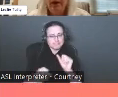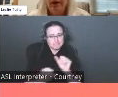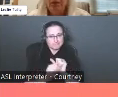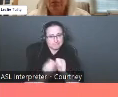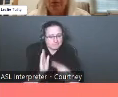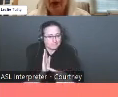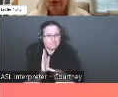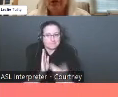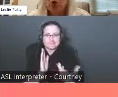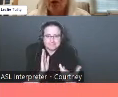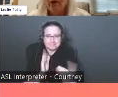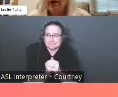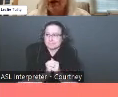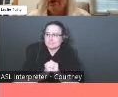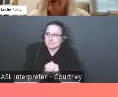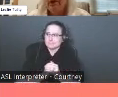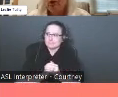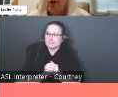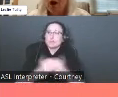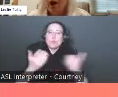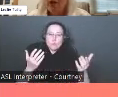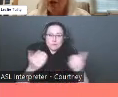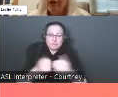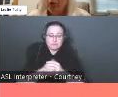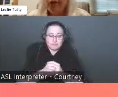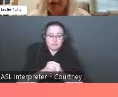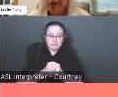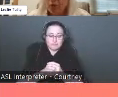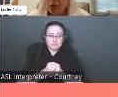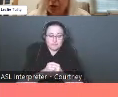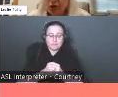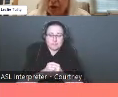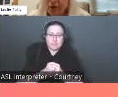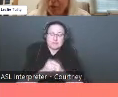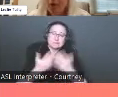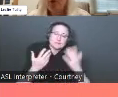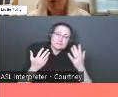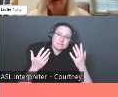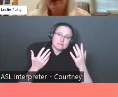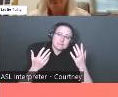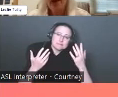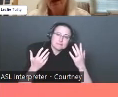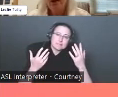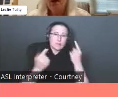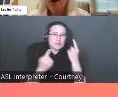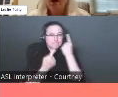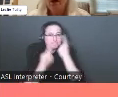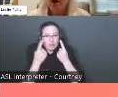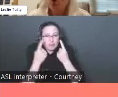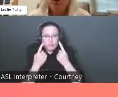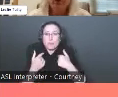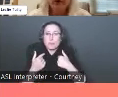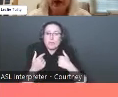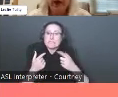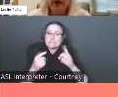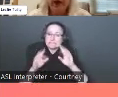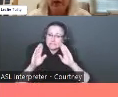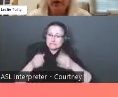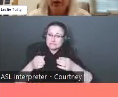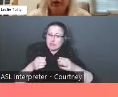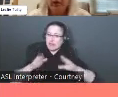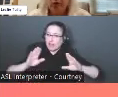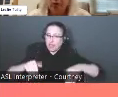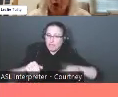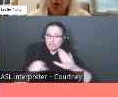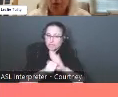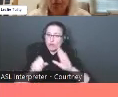faisaient pas l'objet d'un rapport de manière complète. Donc, essentiellement, on croyait nous y